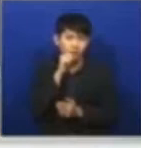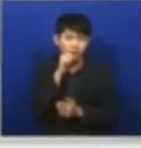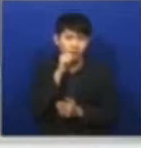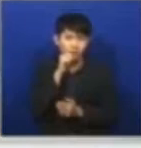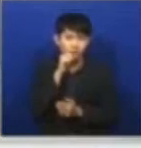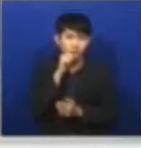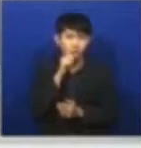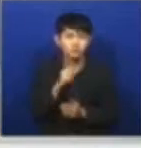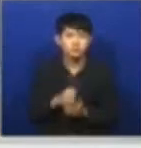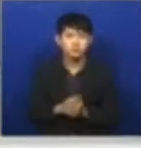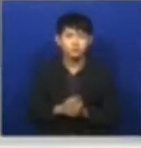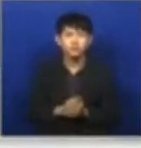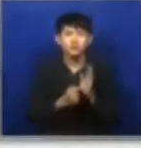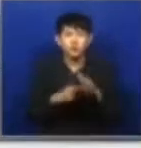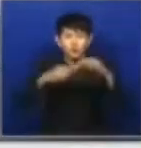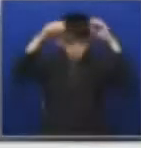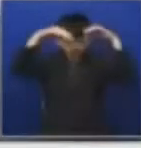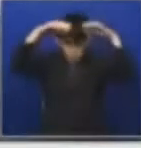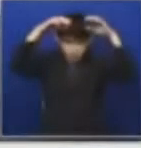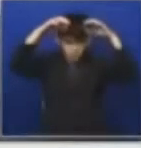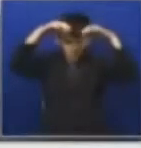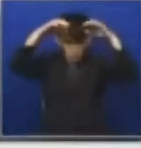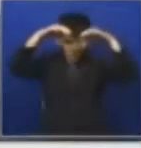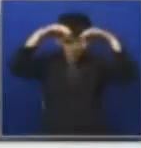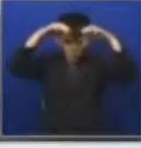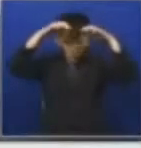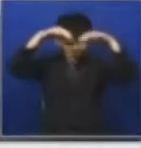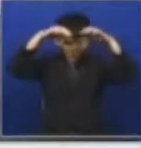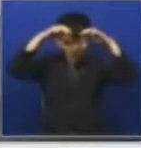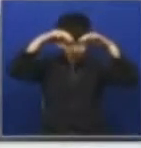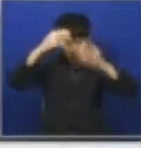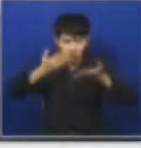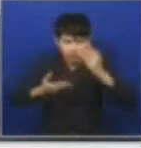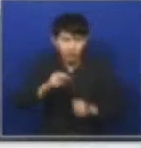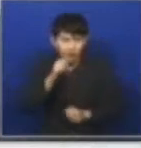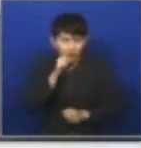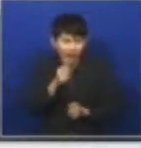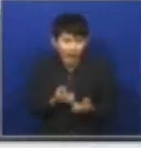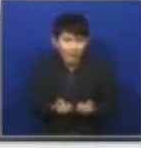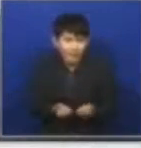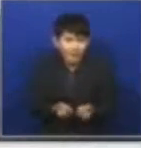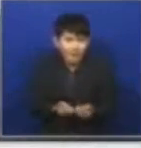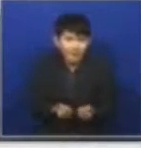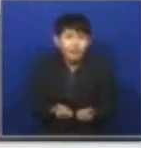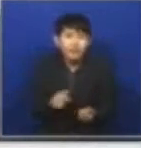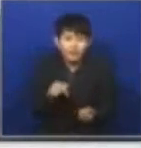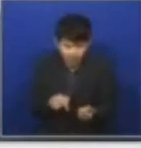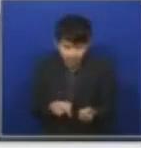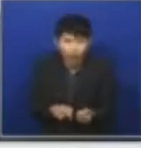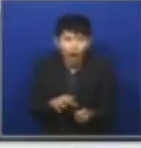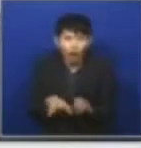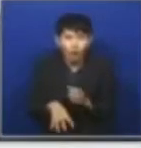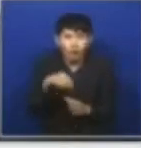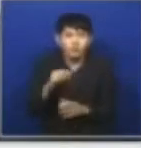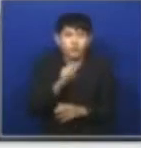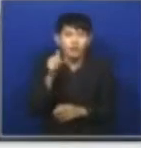ากฟ้าแล้วก็ทุกหยดที่มันอยู่ในดินต้องเอามาใช้น้ำที่มันตกลงมาต้องมีการ